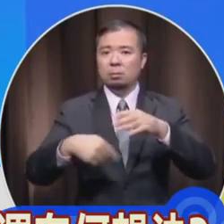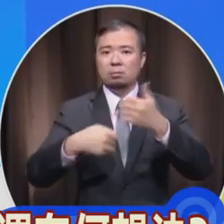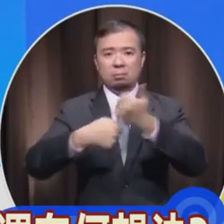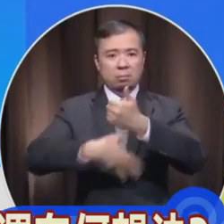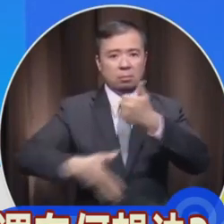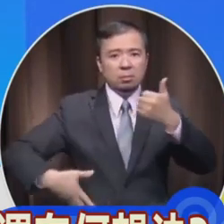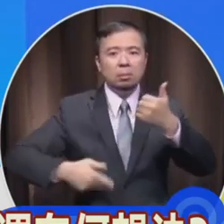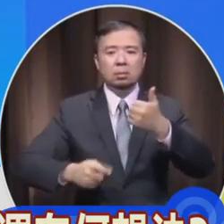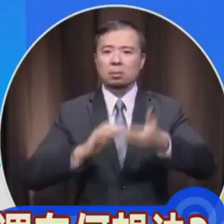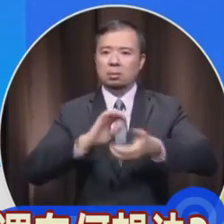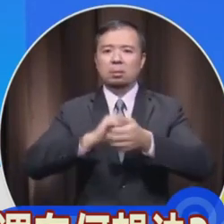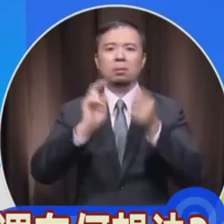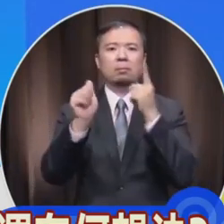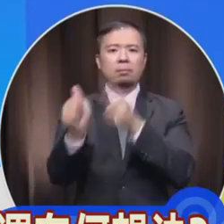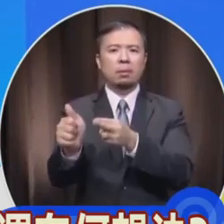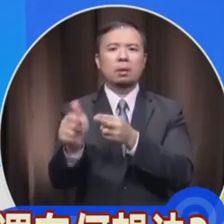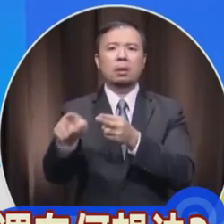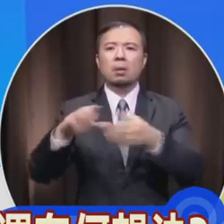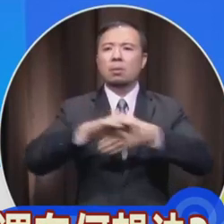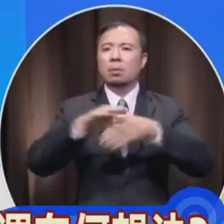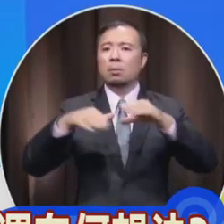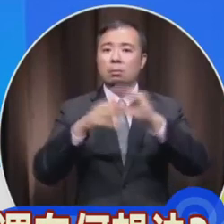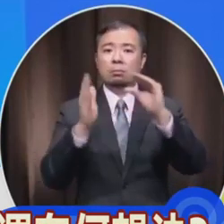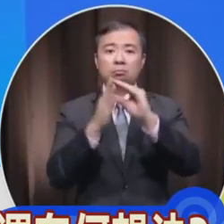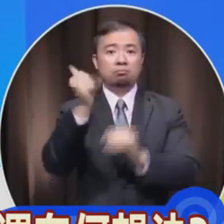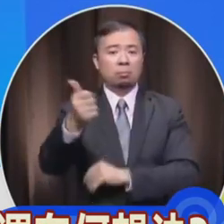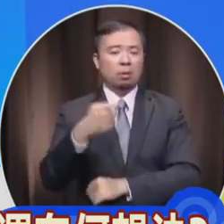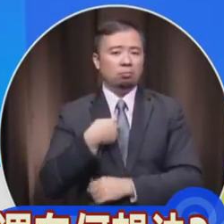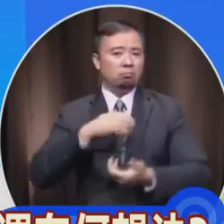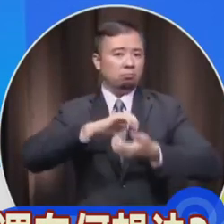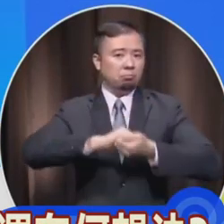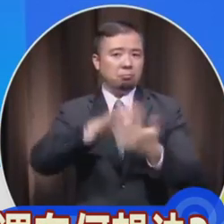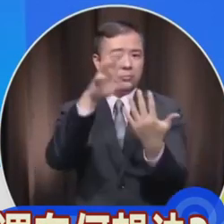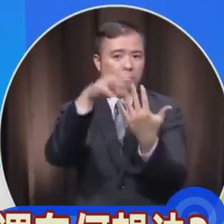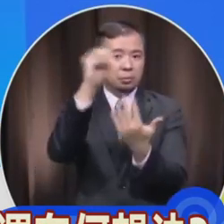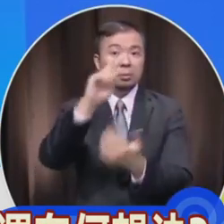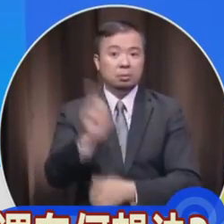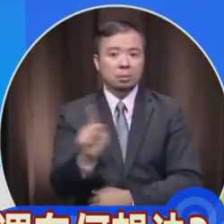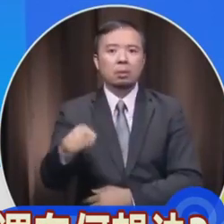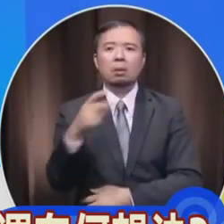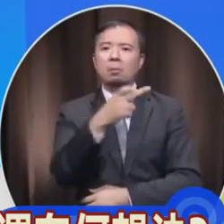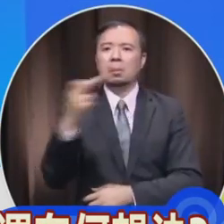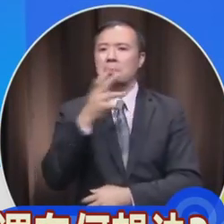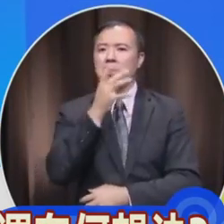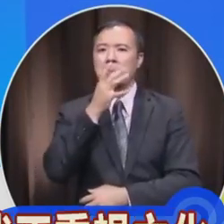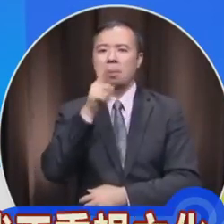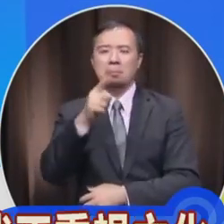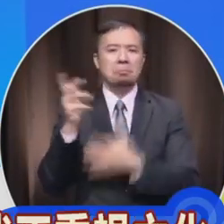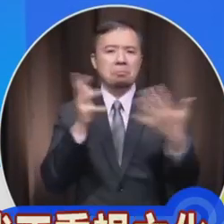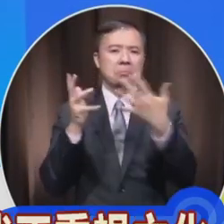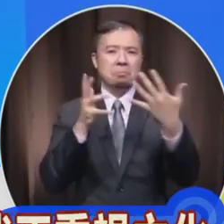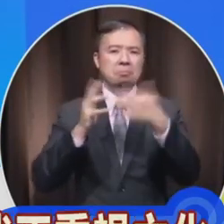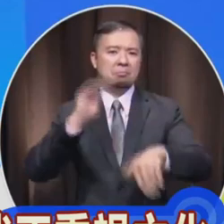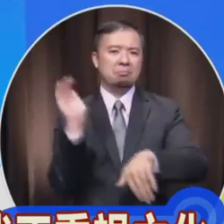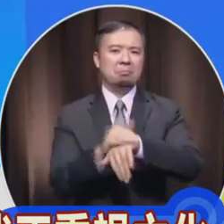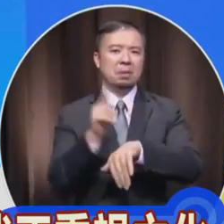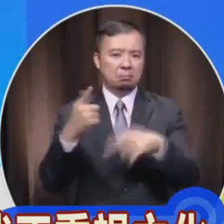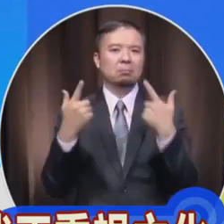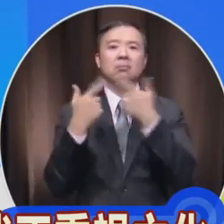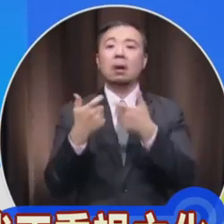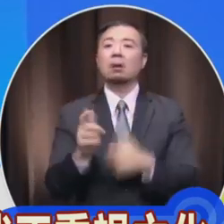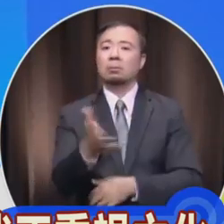任命一个文化局局长，但是我一定会任用一位英文非常好的文化局局长。因为为什么